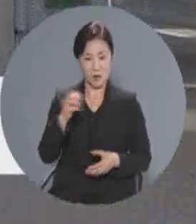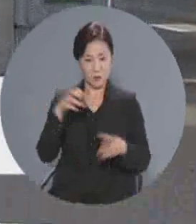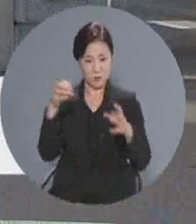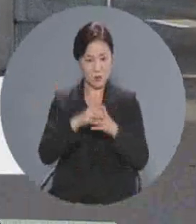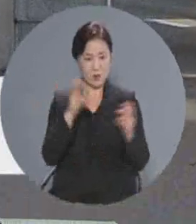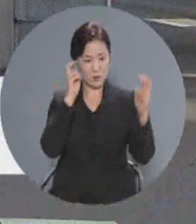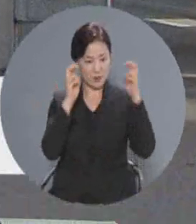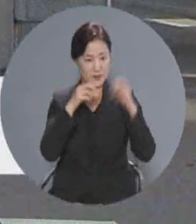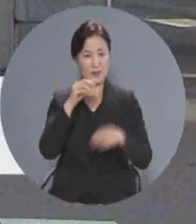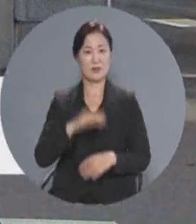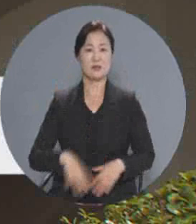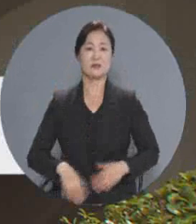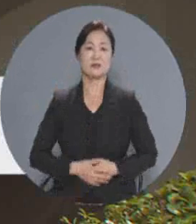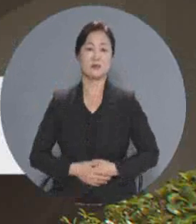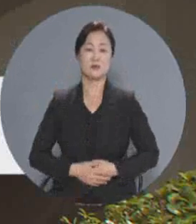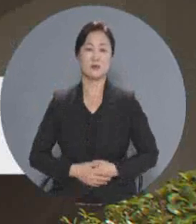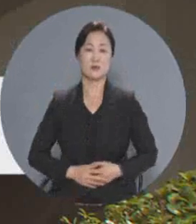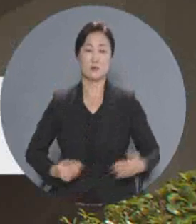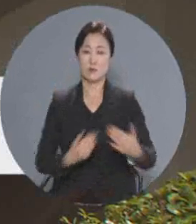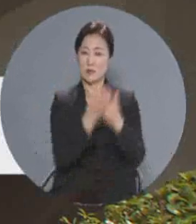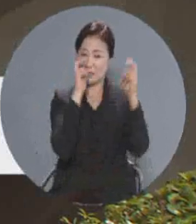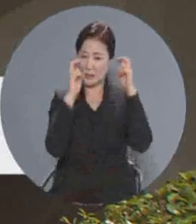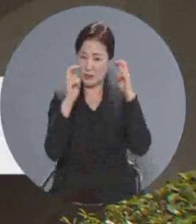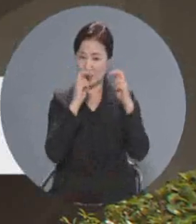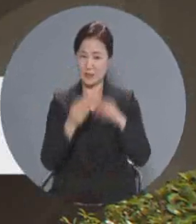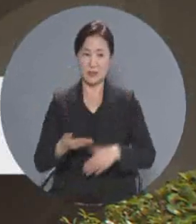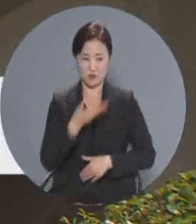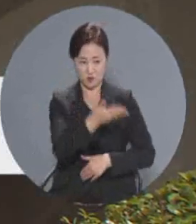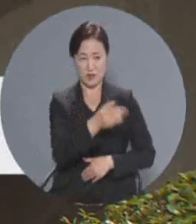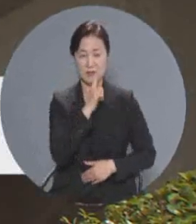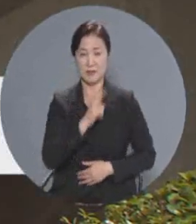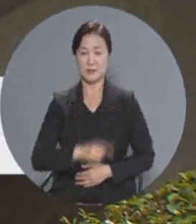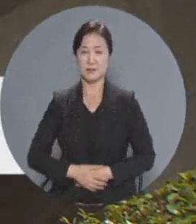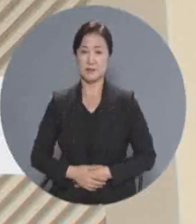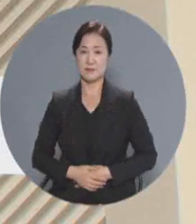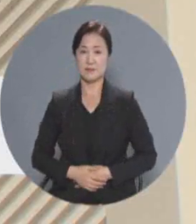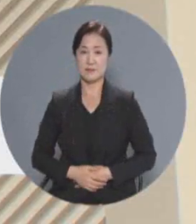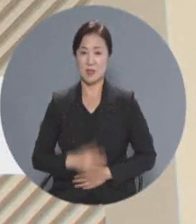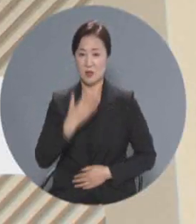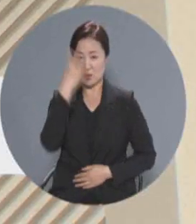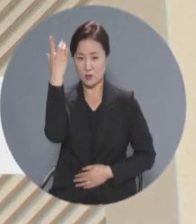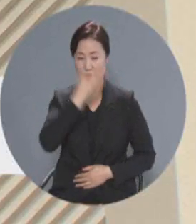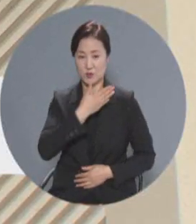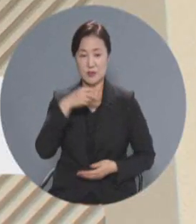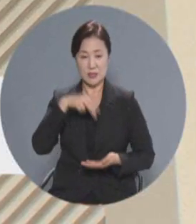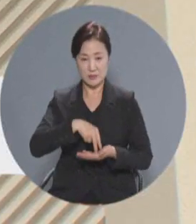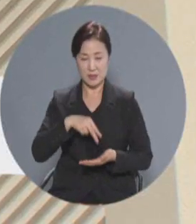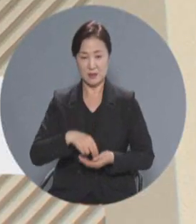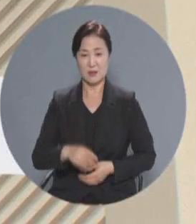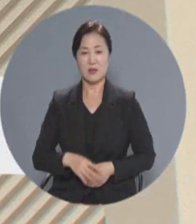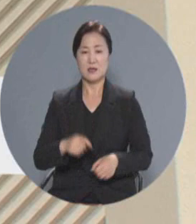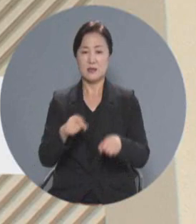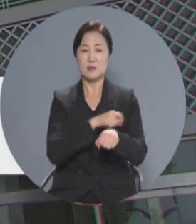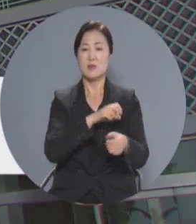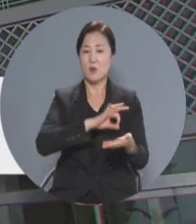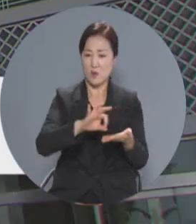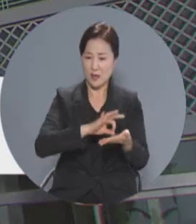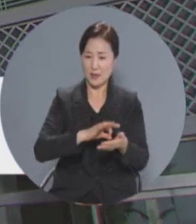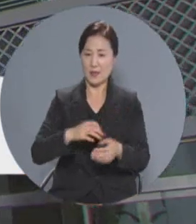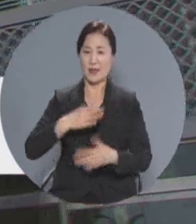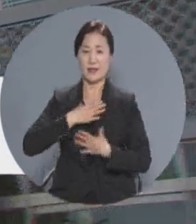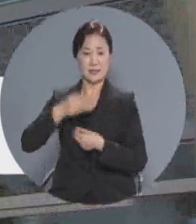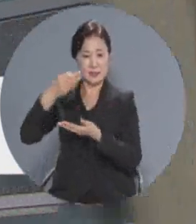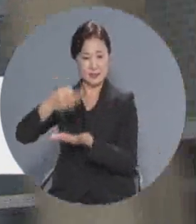개발업체인 복합신도시개발에게 지급하라고 판결했습니다. 여수시는 이에 따라 특별회계와